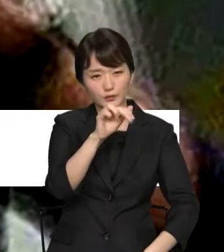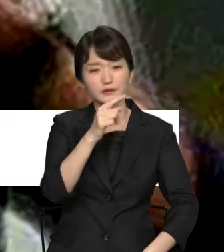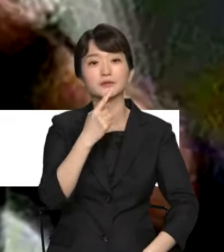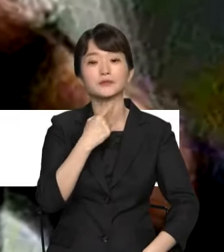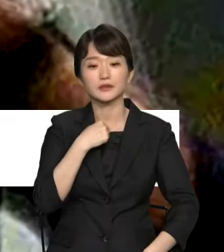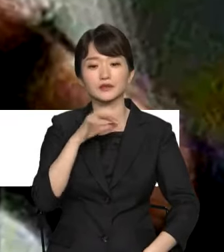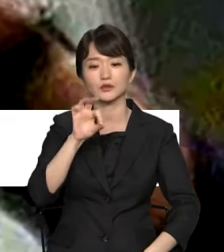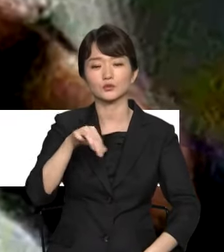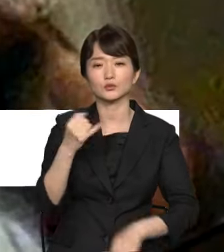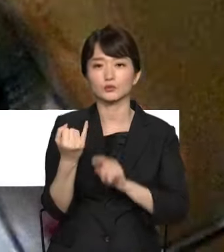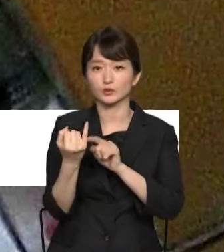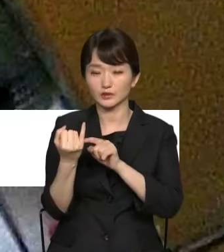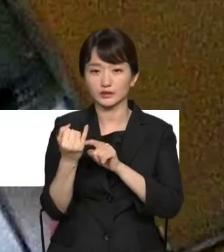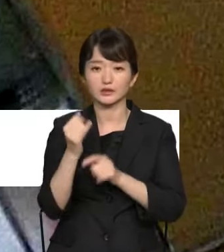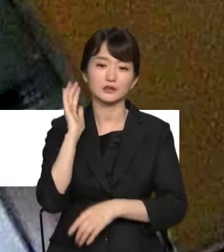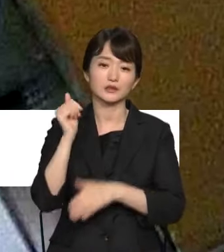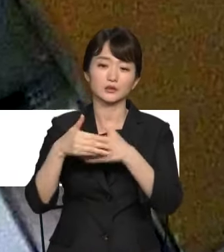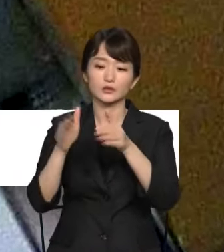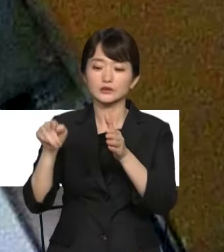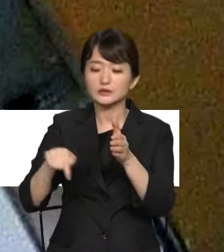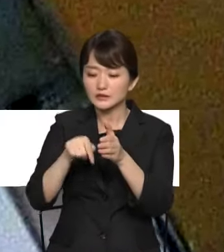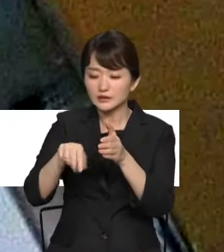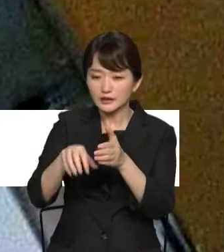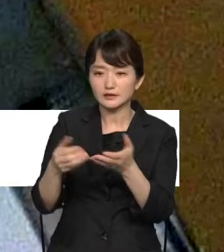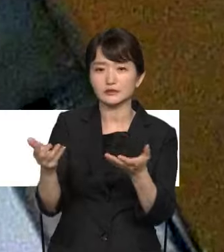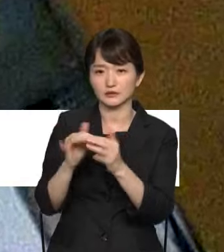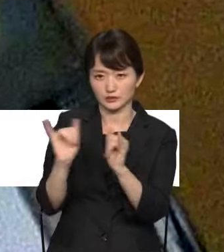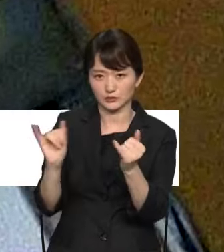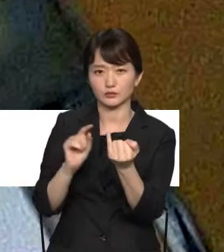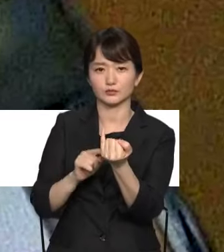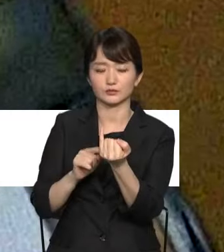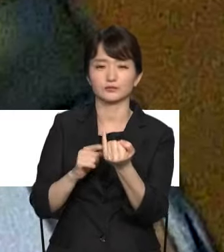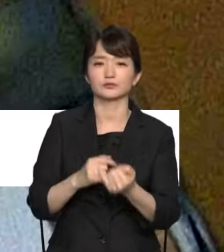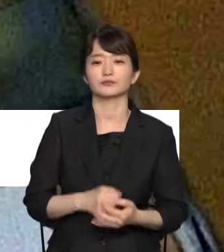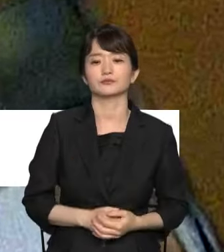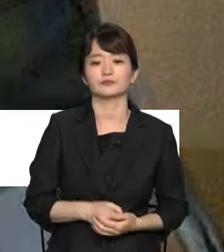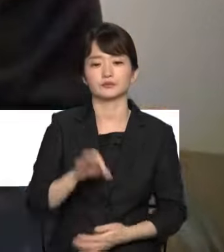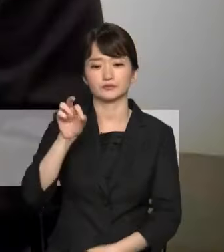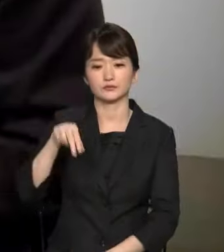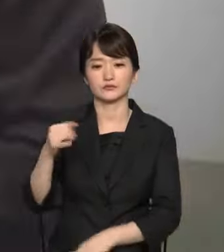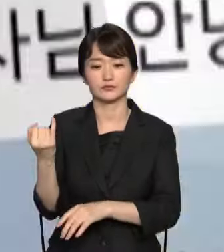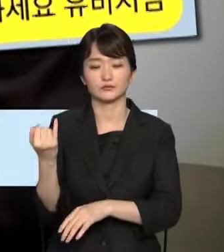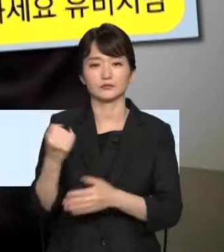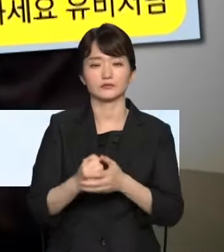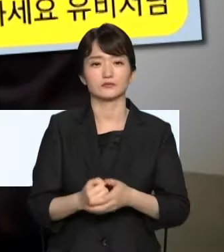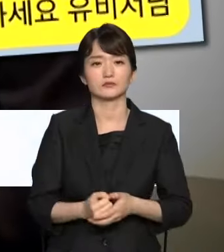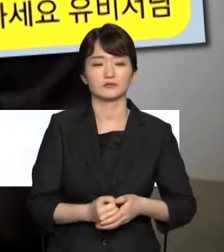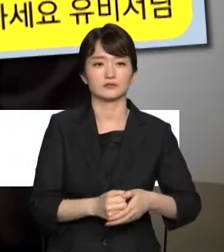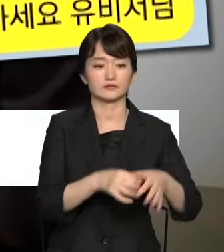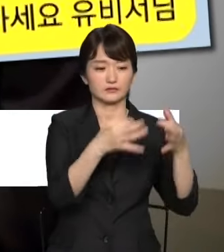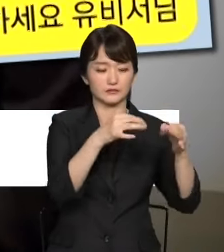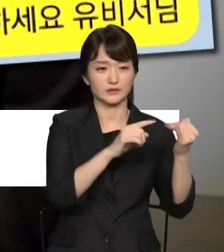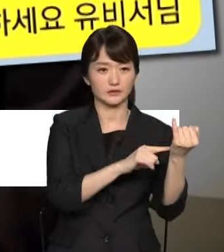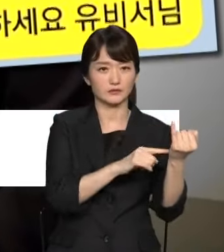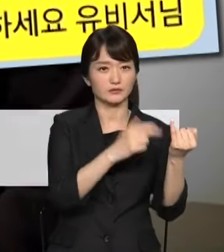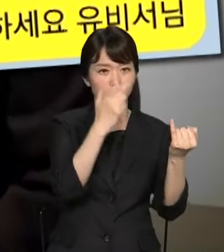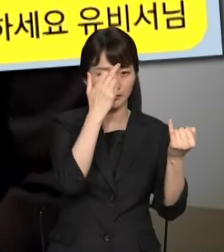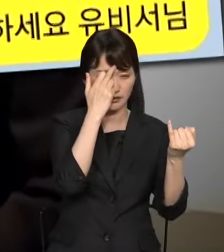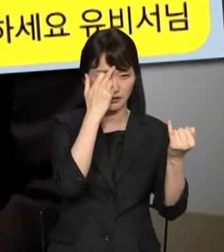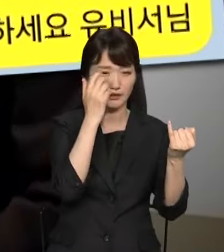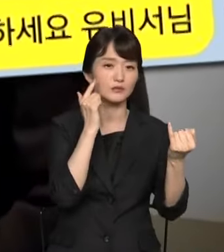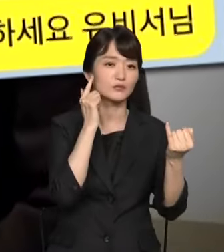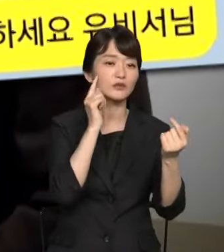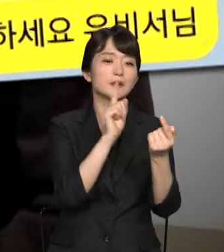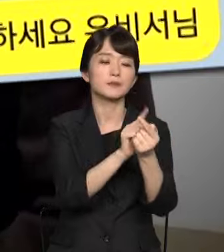유모 씨인데 당시 대통령실 직원 신분이었던 걸로 전해졌습니다 유신은 김여사와 최목사 사이 만남 일정을 조율한